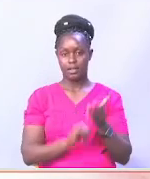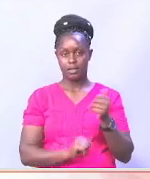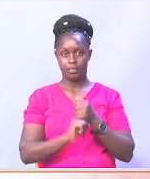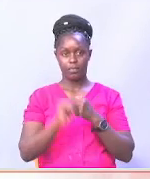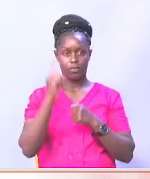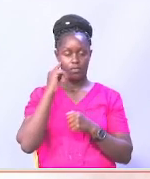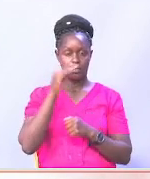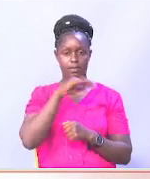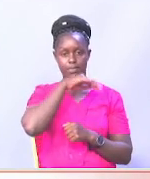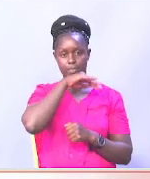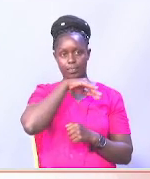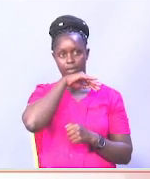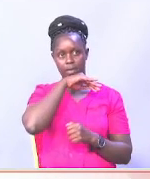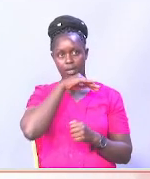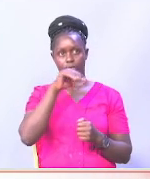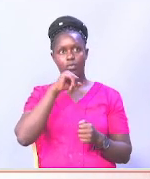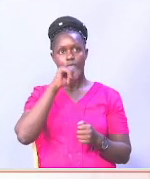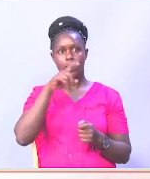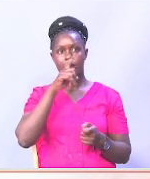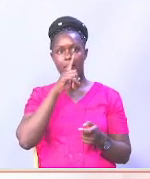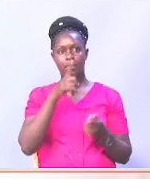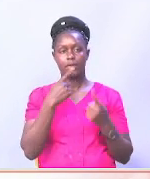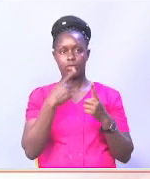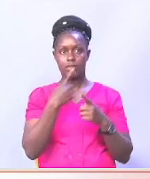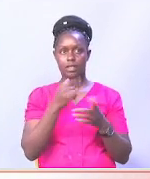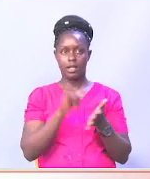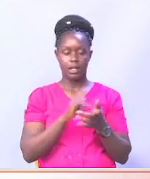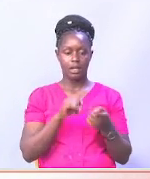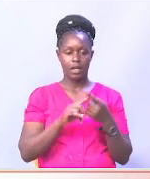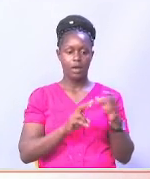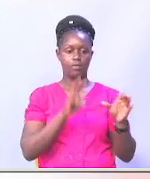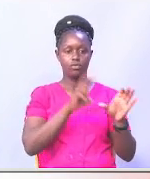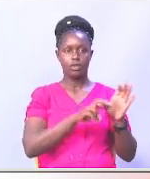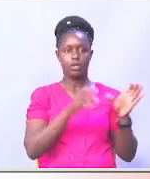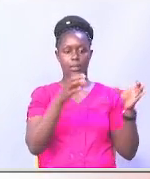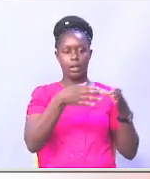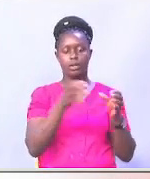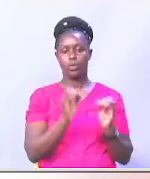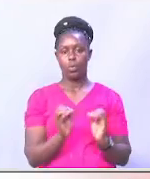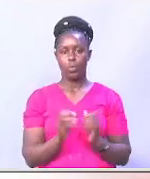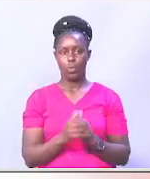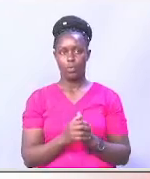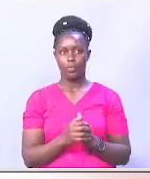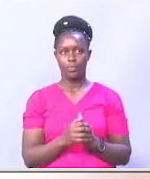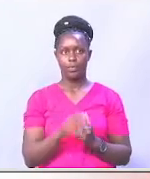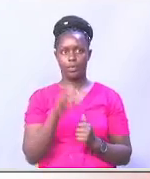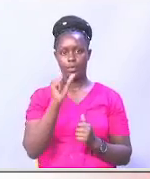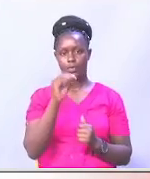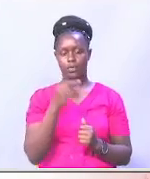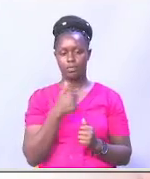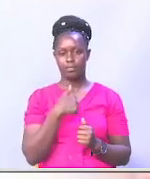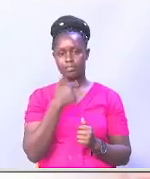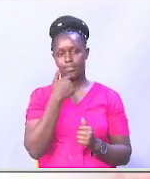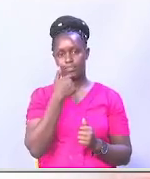party leader Raila Odinga should not be confounded to mean that he has joined the party. Kwa hivyo, nakusihi